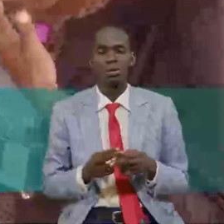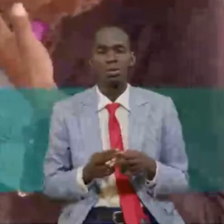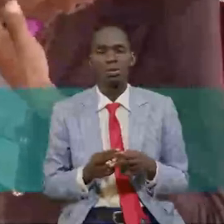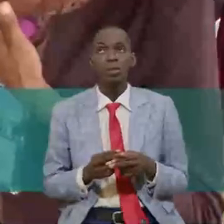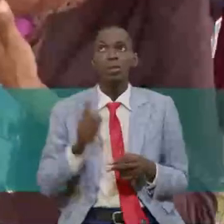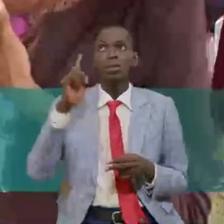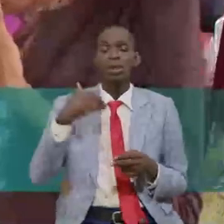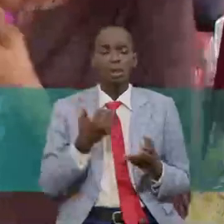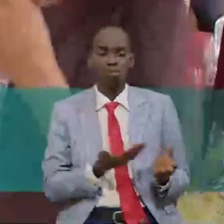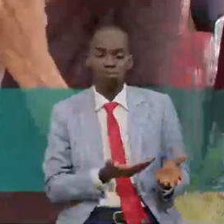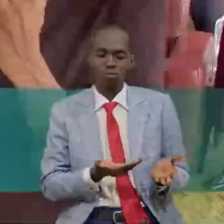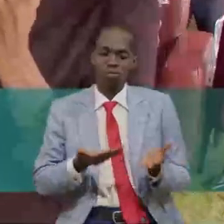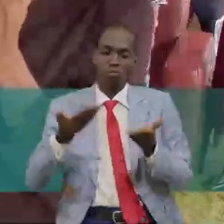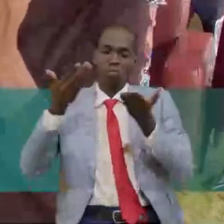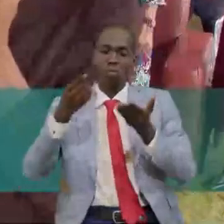Il t'élèvera plus haut.